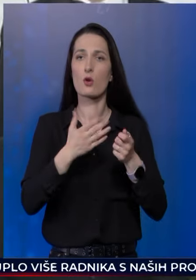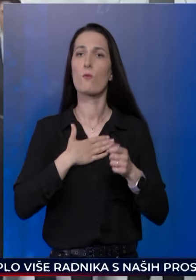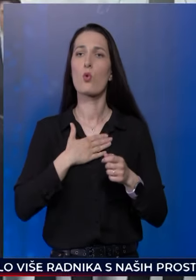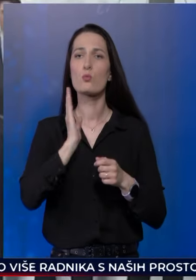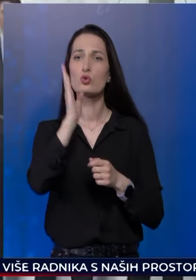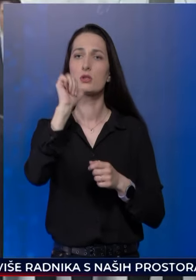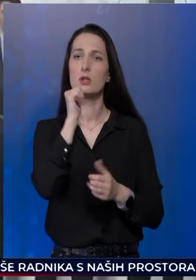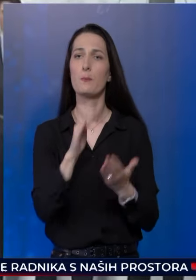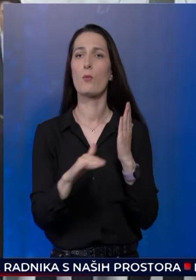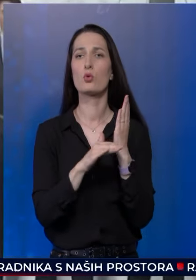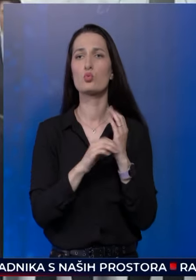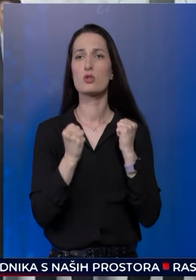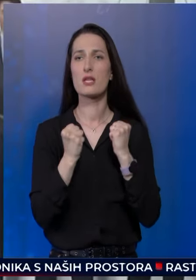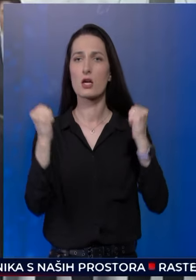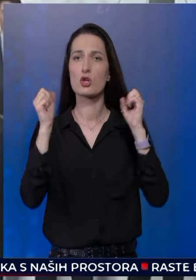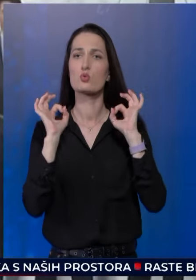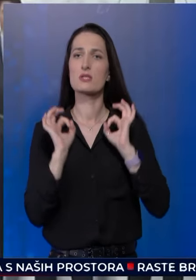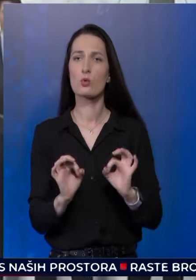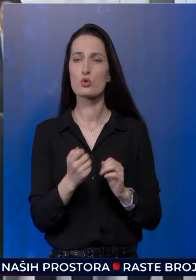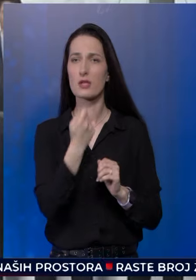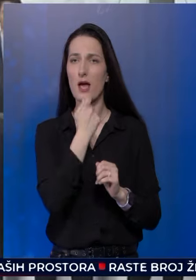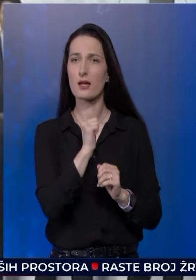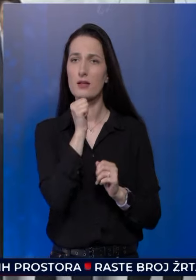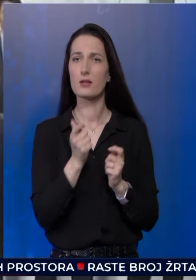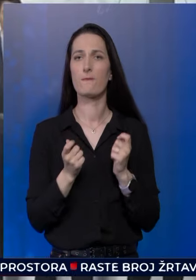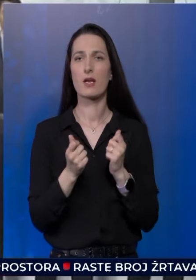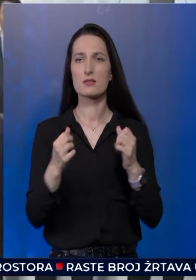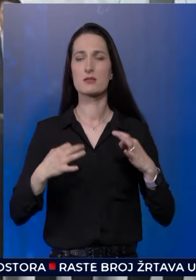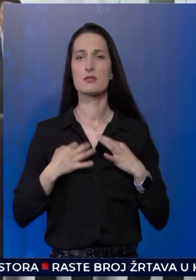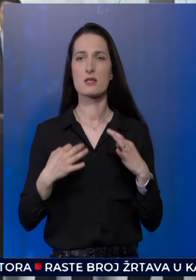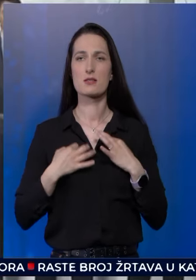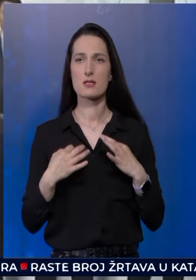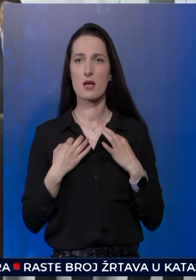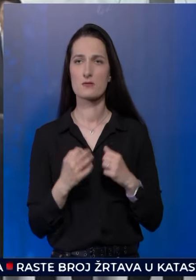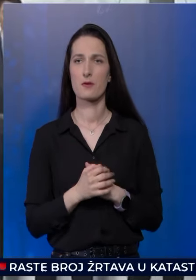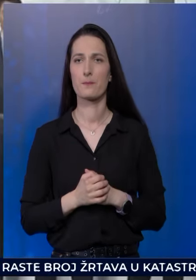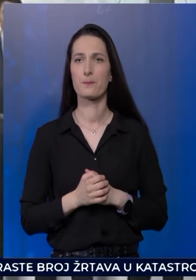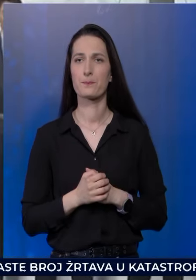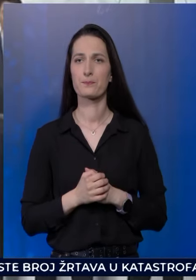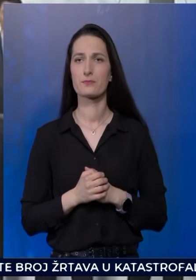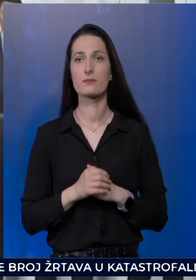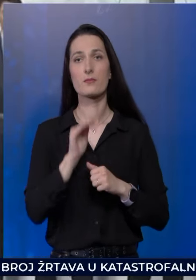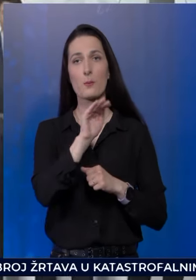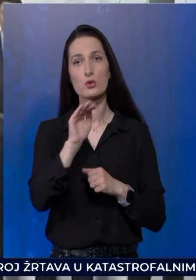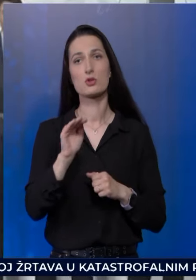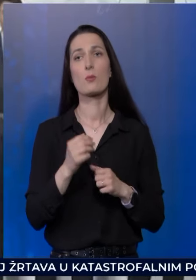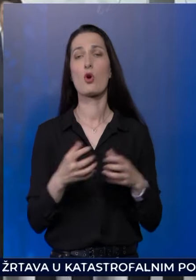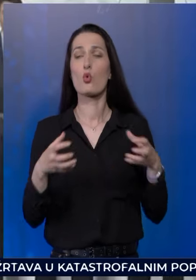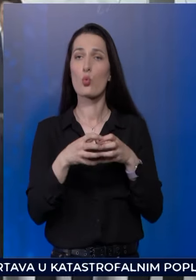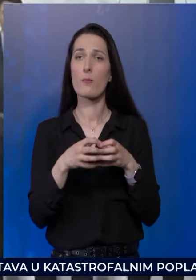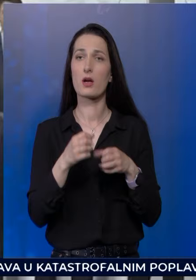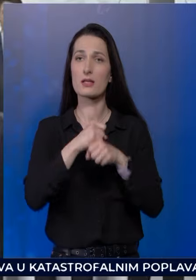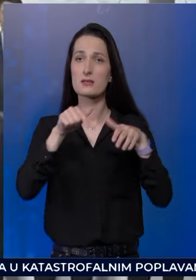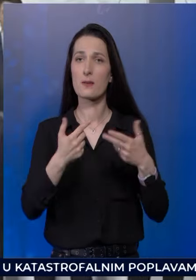svoju budućnost i pomognu u jačanju sigurnosti hrane i finansiranja zdravstva. Podsjećamo, grupa